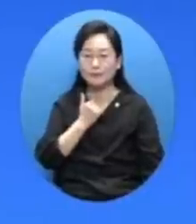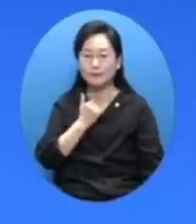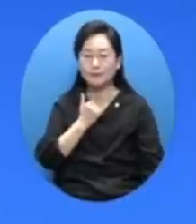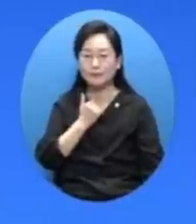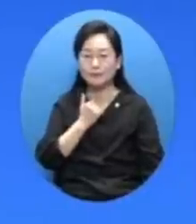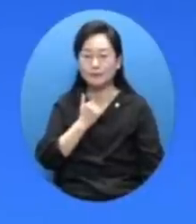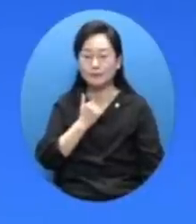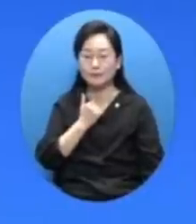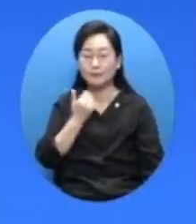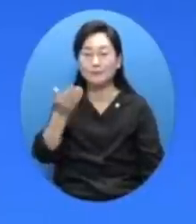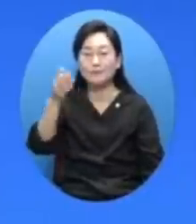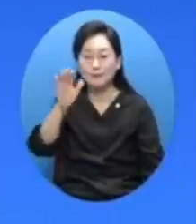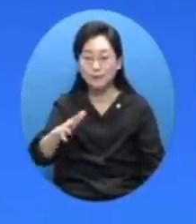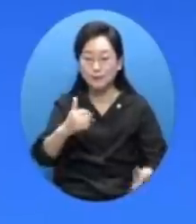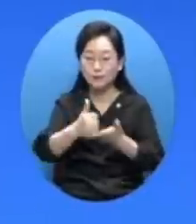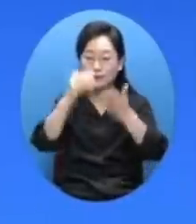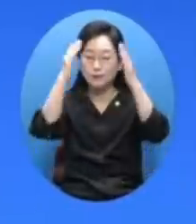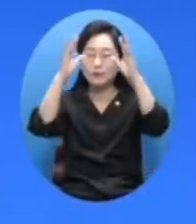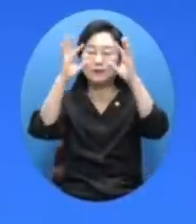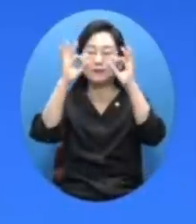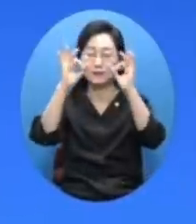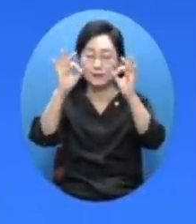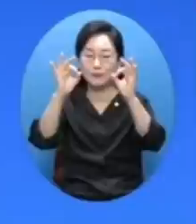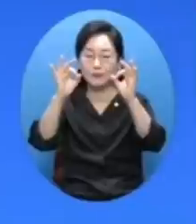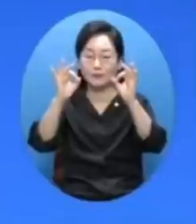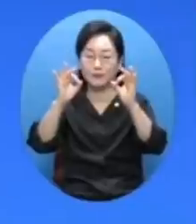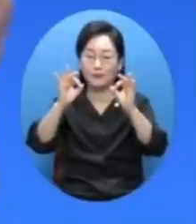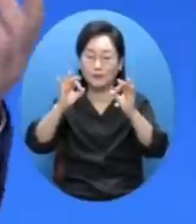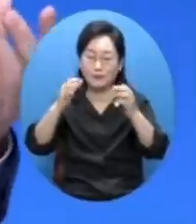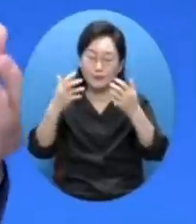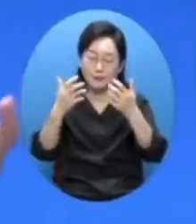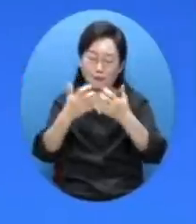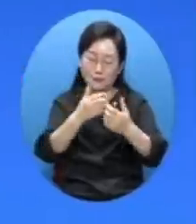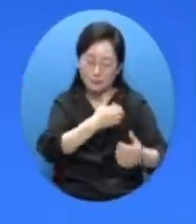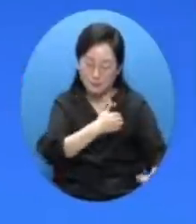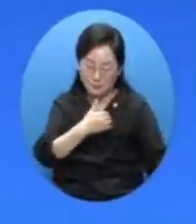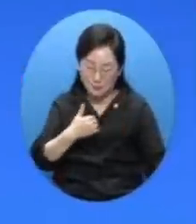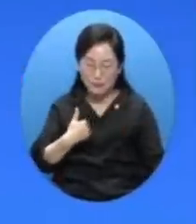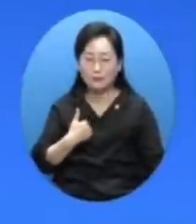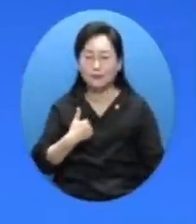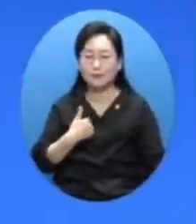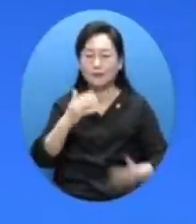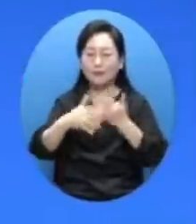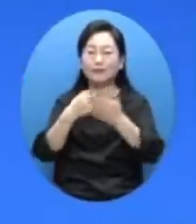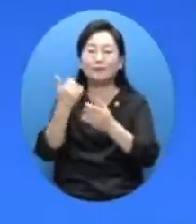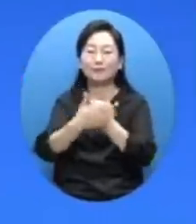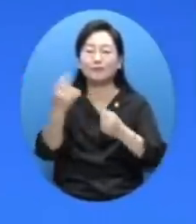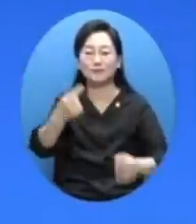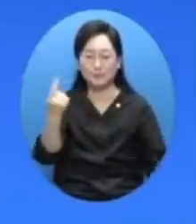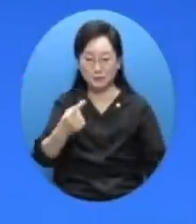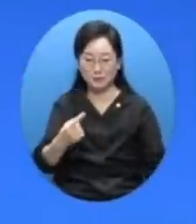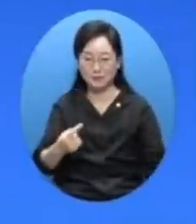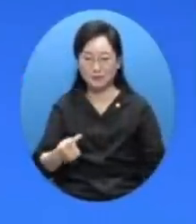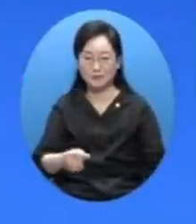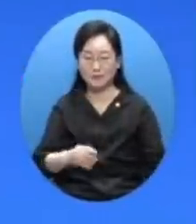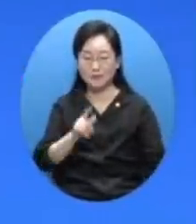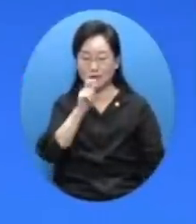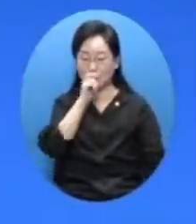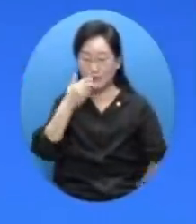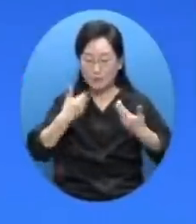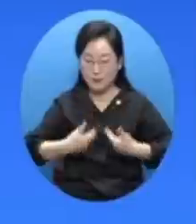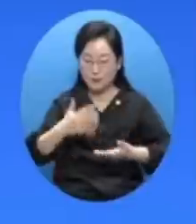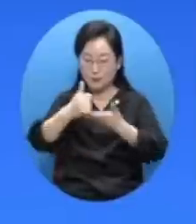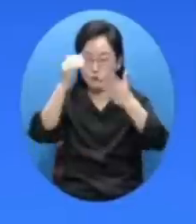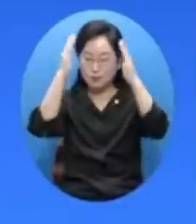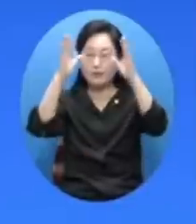그럴 때에도 주님만 바라보면 내 자리는 은혜가 주님만